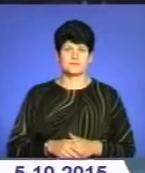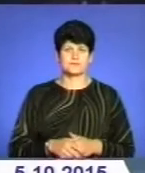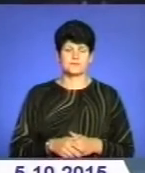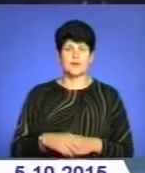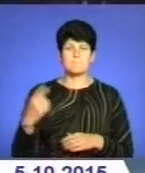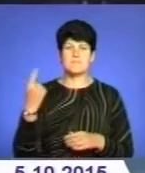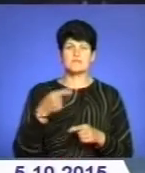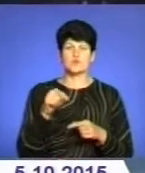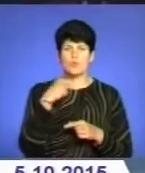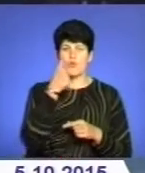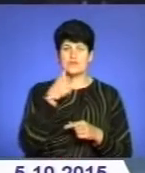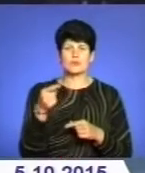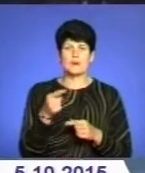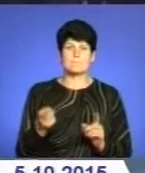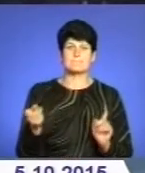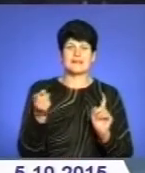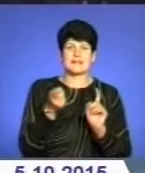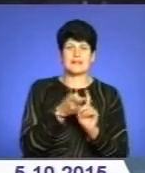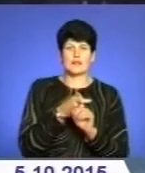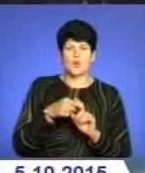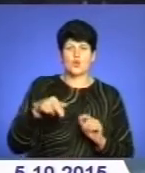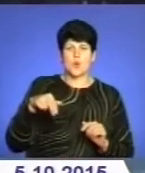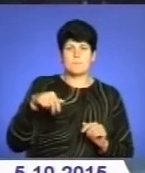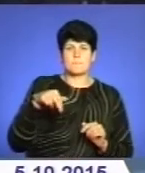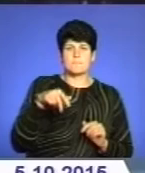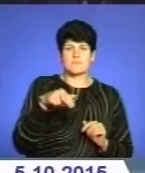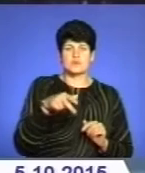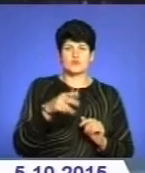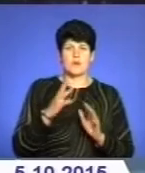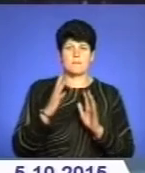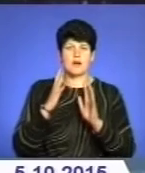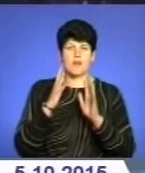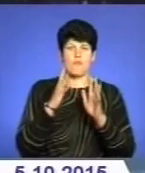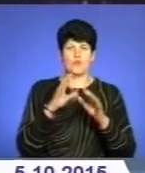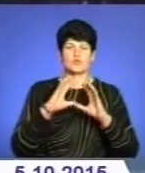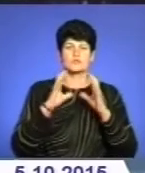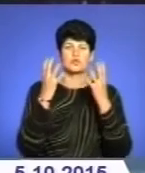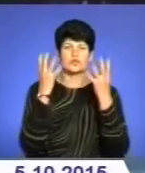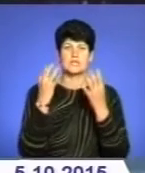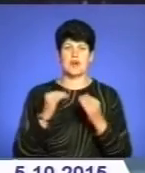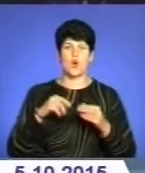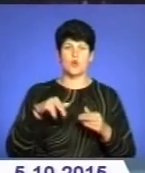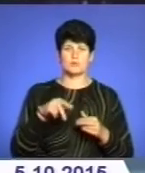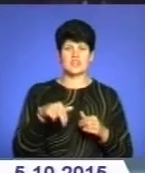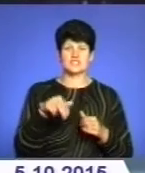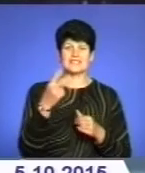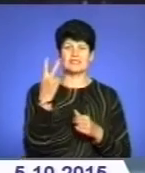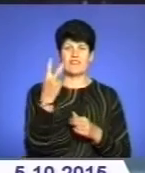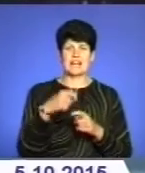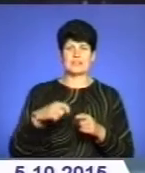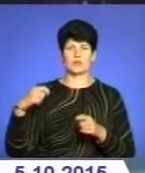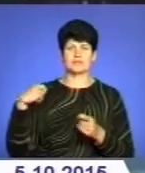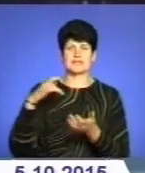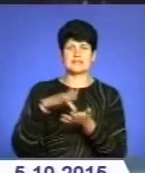Вперше цього року тернополяни приєднались до пішого марафону з нагоди Міжнародного дня ходьби. Учасники пройшли 2 кілометри